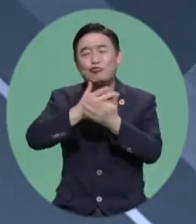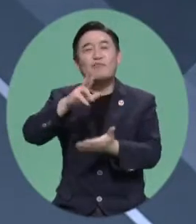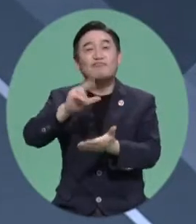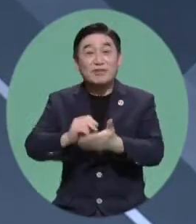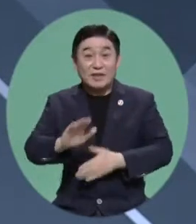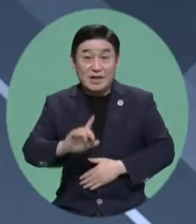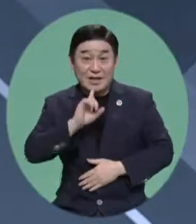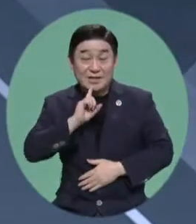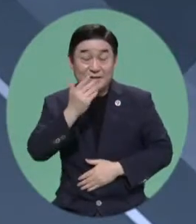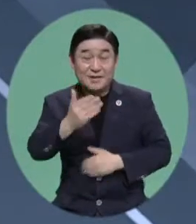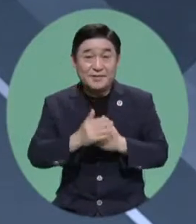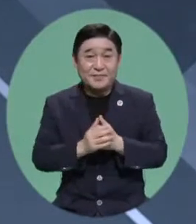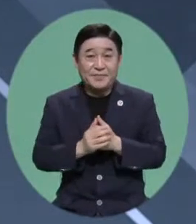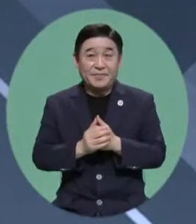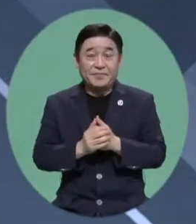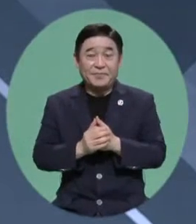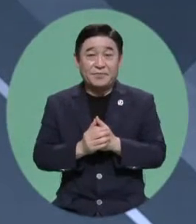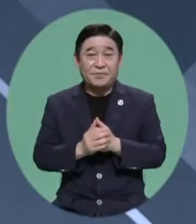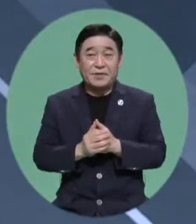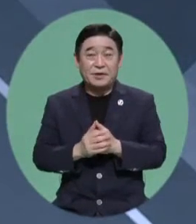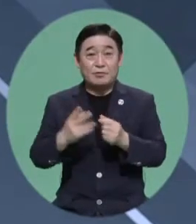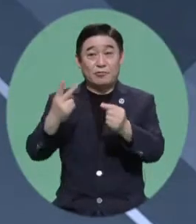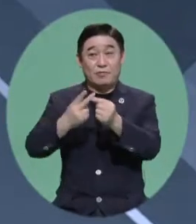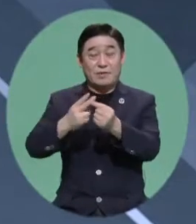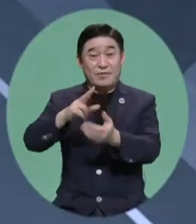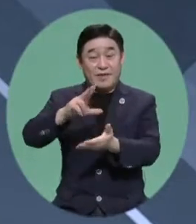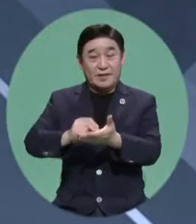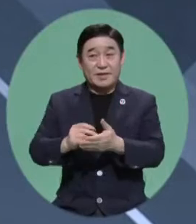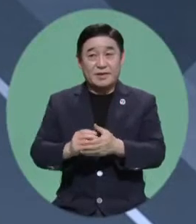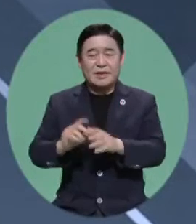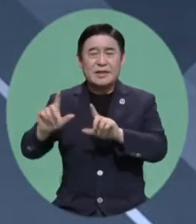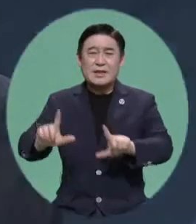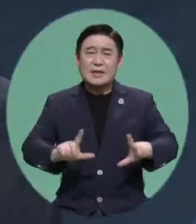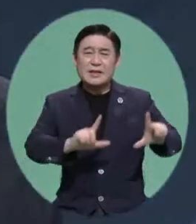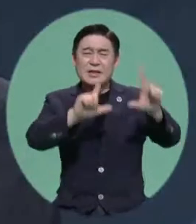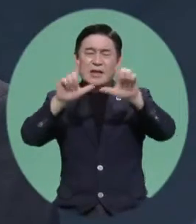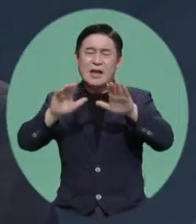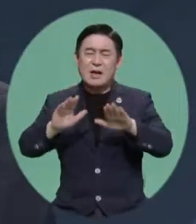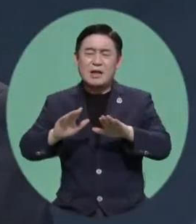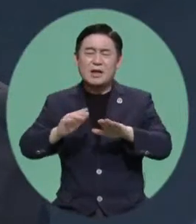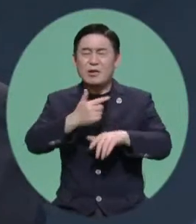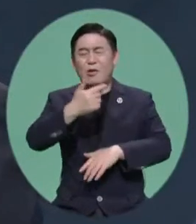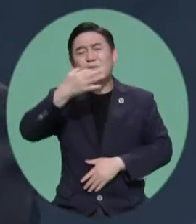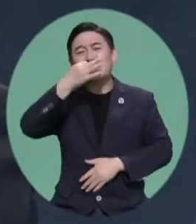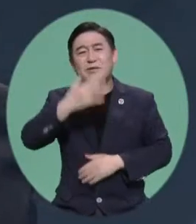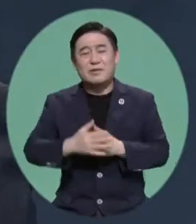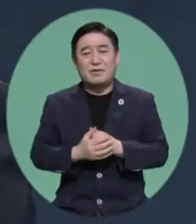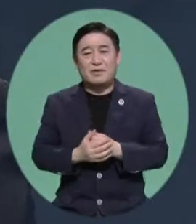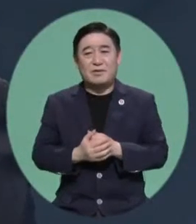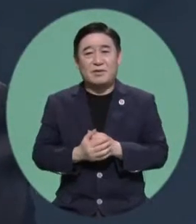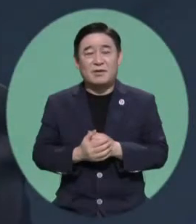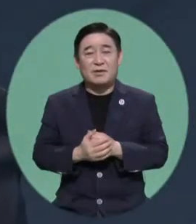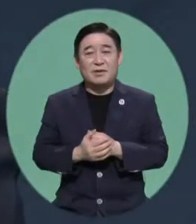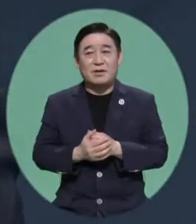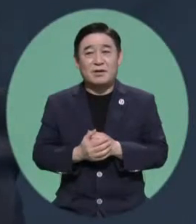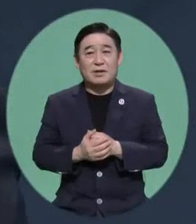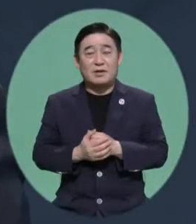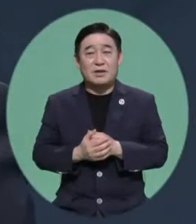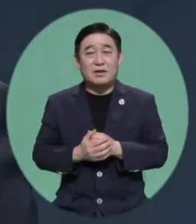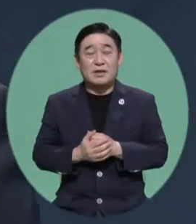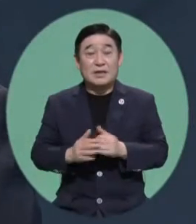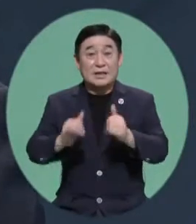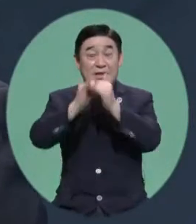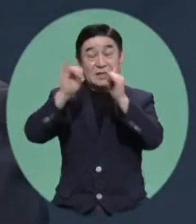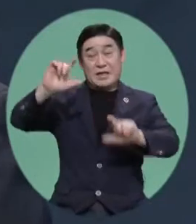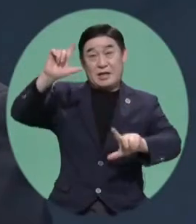문제라는 것입니다 두번째 문제는 삶의 현실이 너무 바빠 가 다하는 것입니다 이 구조의 문제